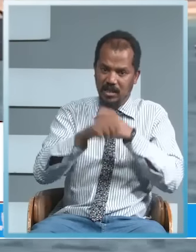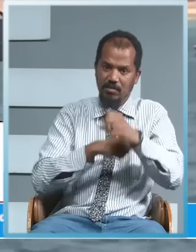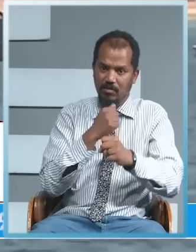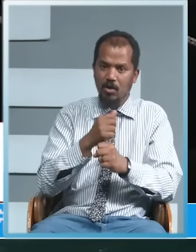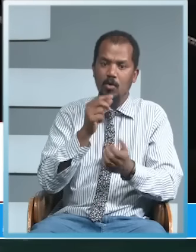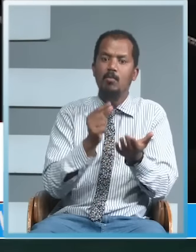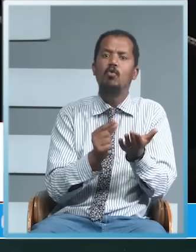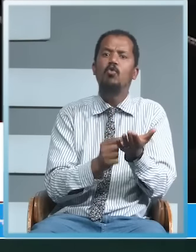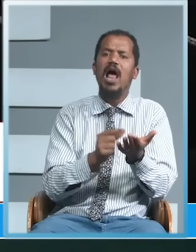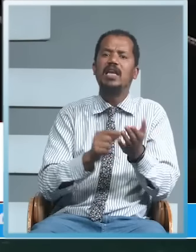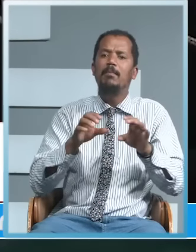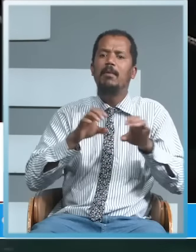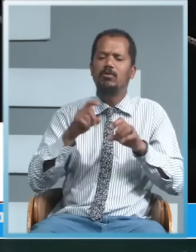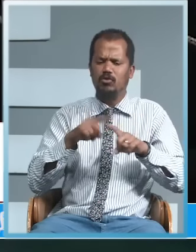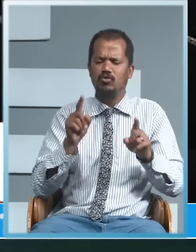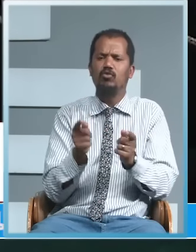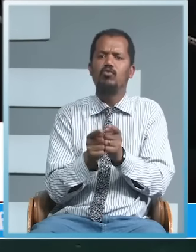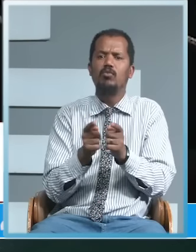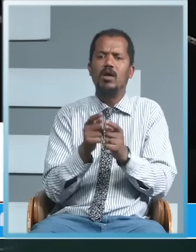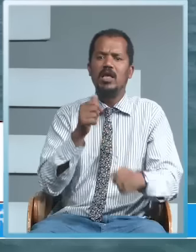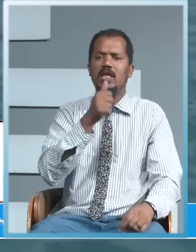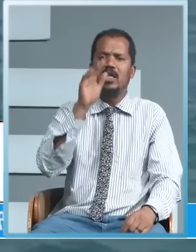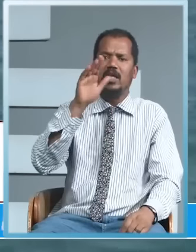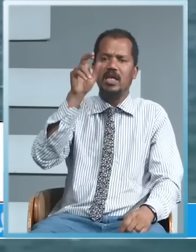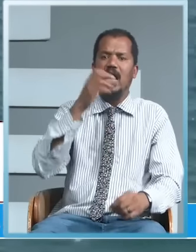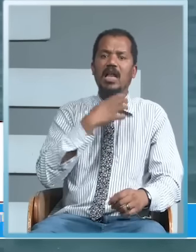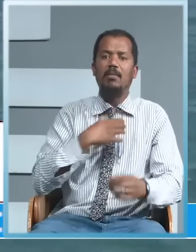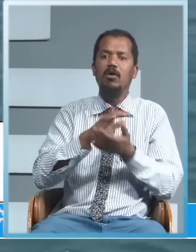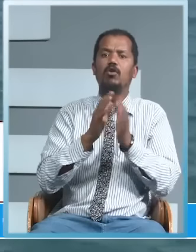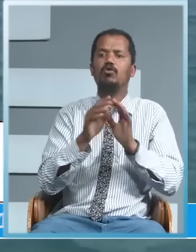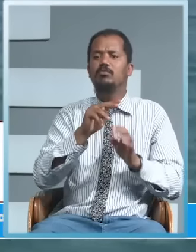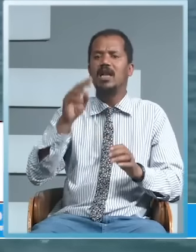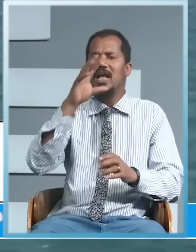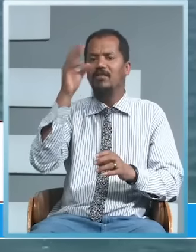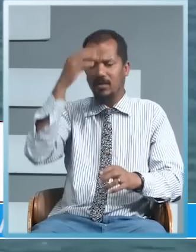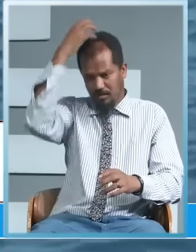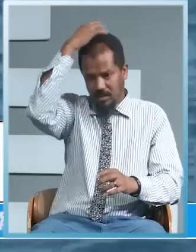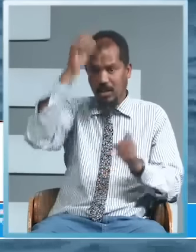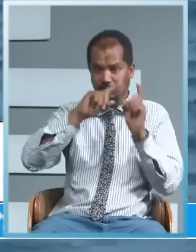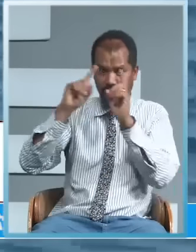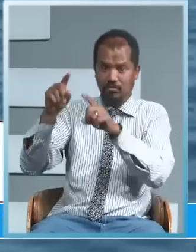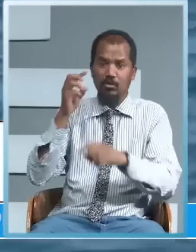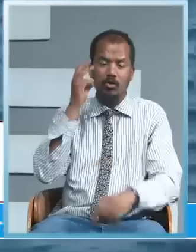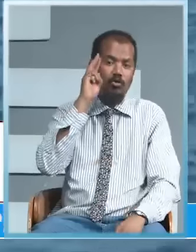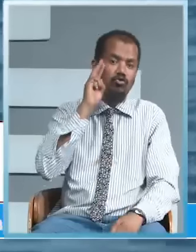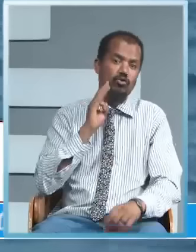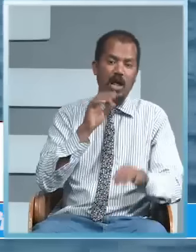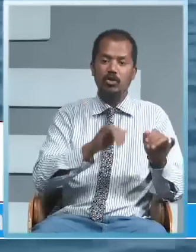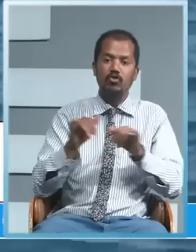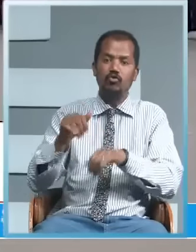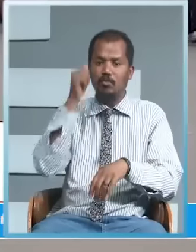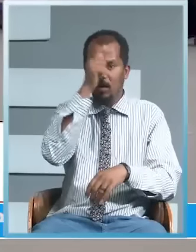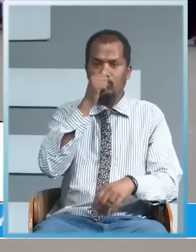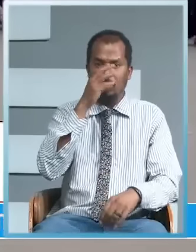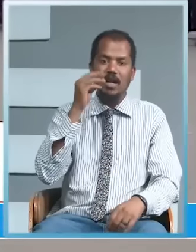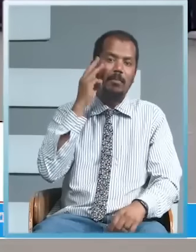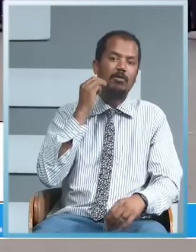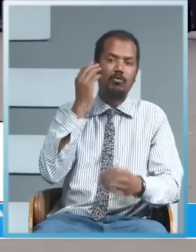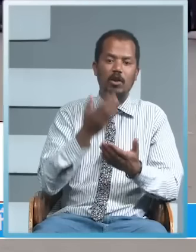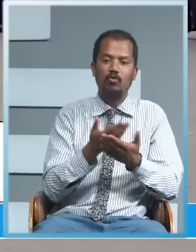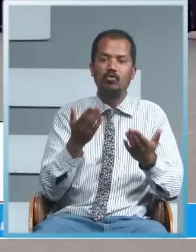ዓ.ም በኡጋንዳ በሚካሄደው ልዩ ጉባኤ የኢጋድ አባል የሆኑ የምስራቅ አፍሪካ መንግስታት ተገኝተው በሱዳን እንዲሁም በኢትዮጵያና